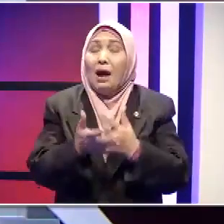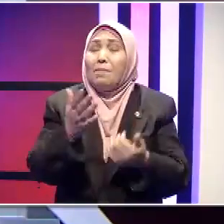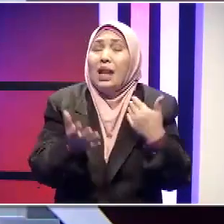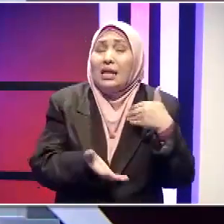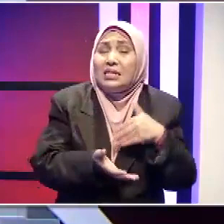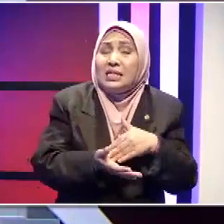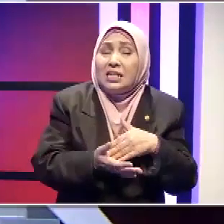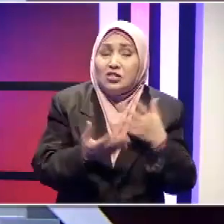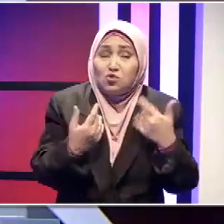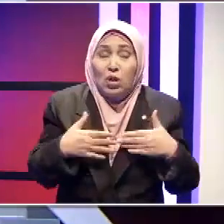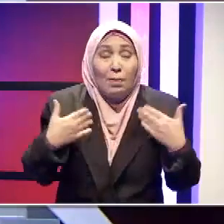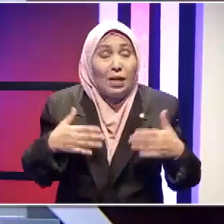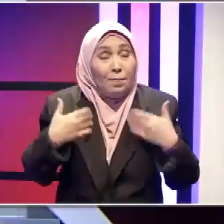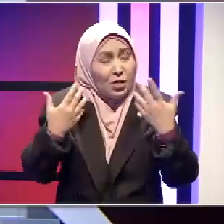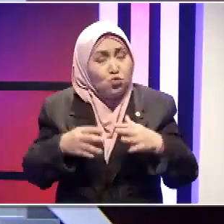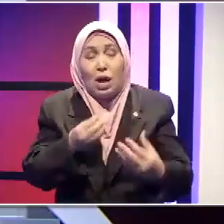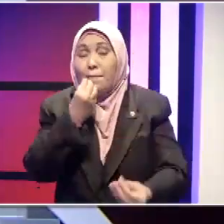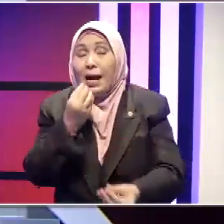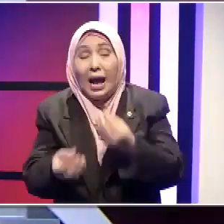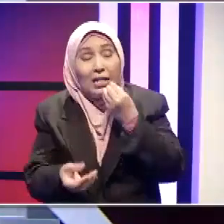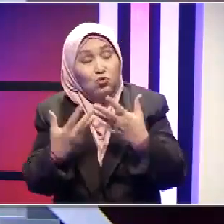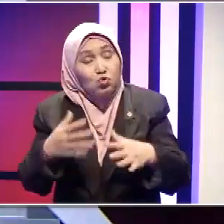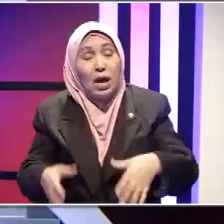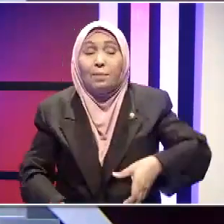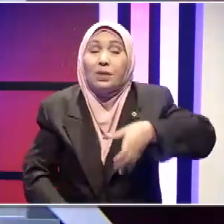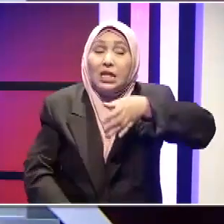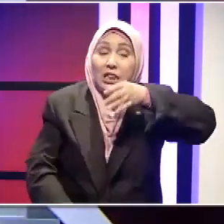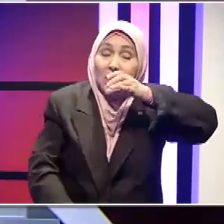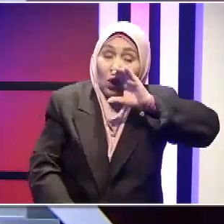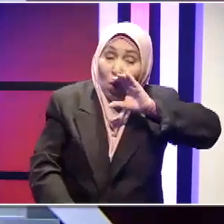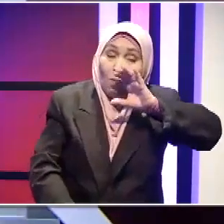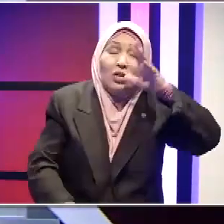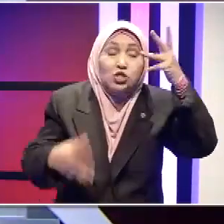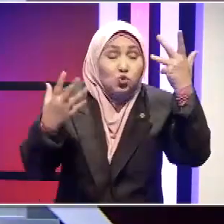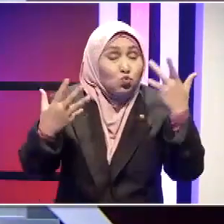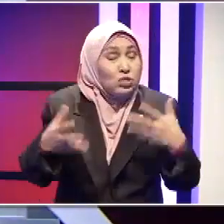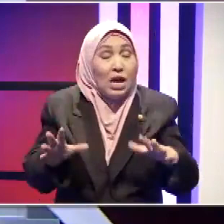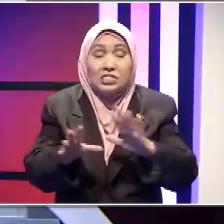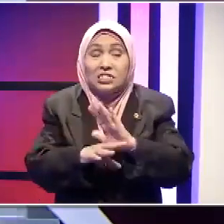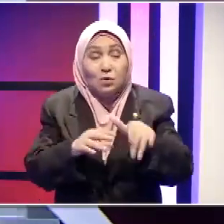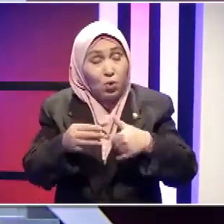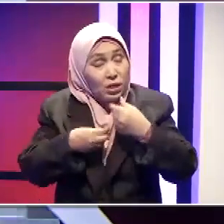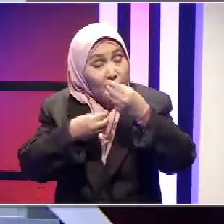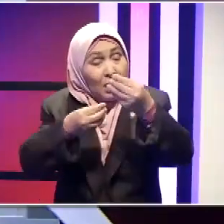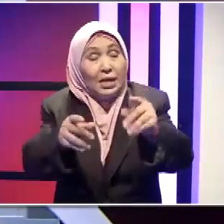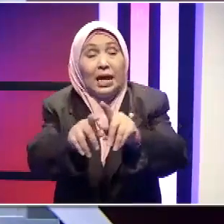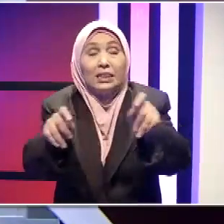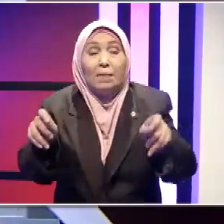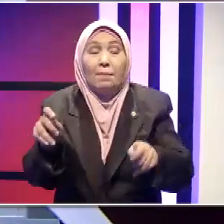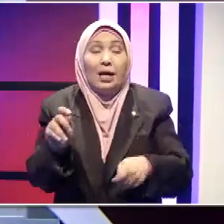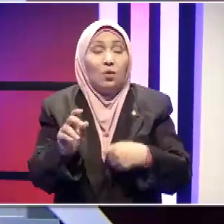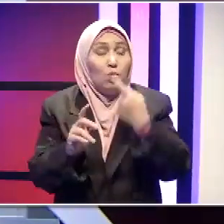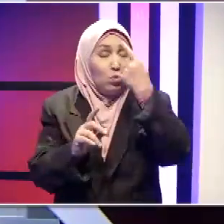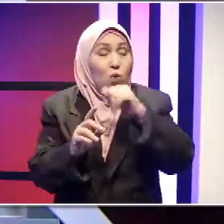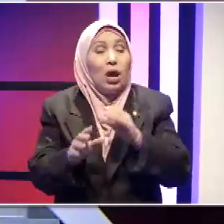sudah bergembira Dah makan Dah minum muttaqiina ada suruh masfufah meriah diberikan tempat bersandar ditempat